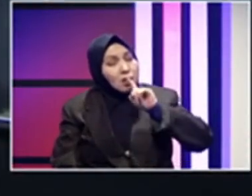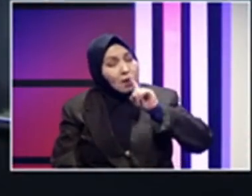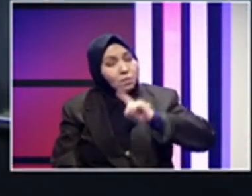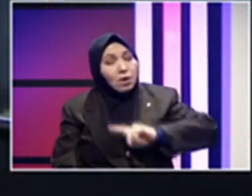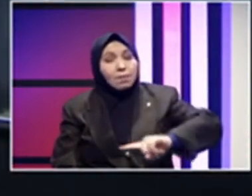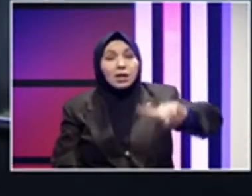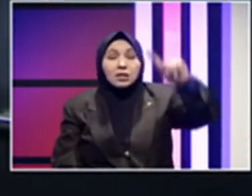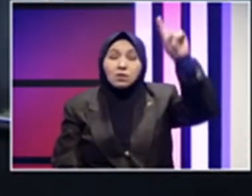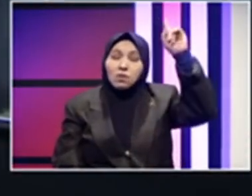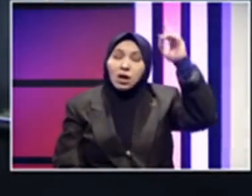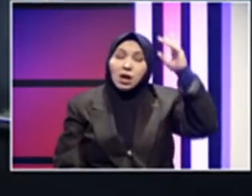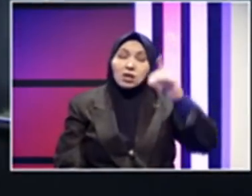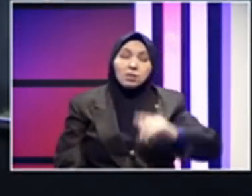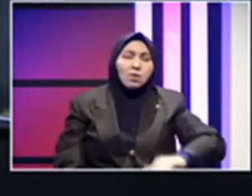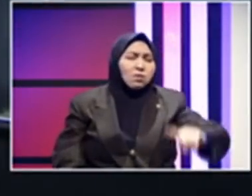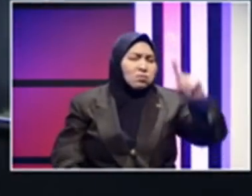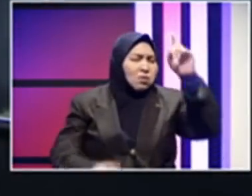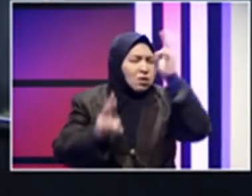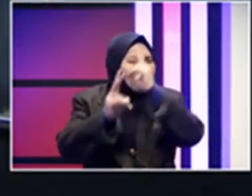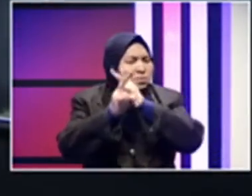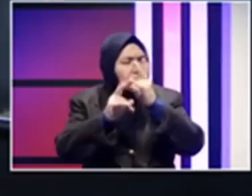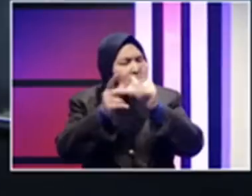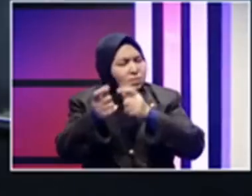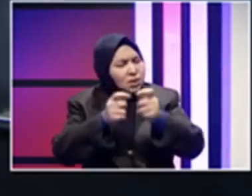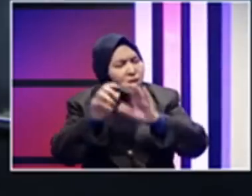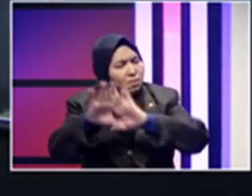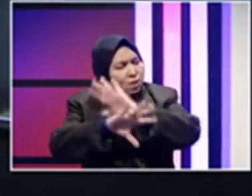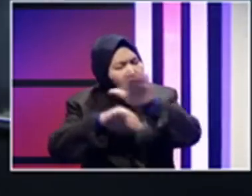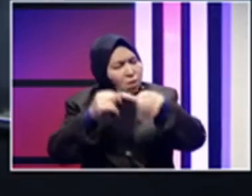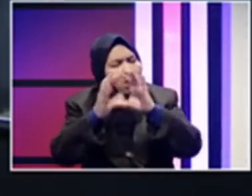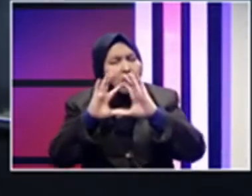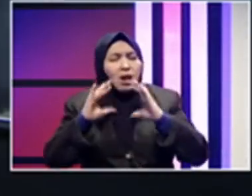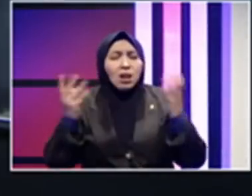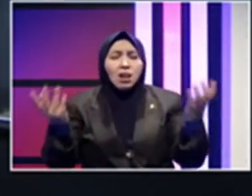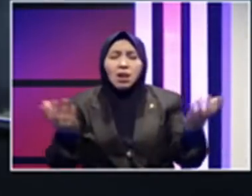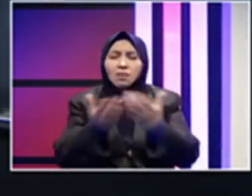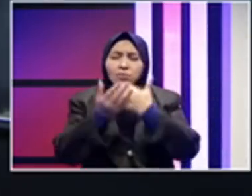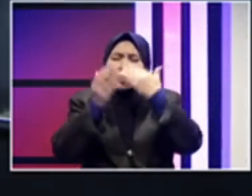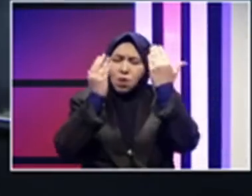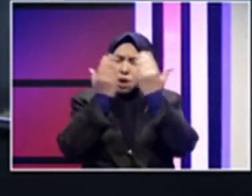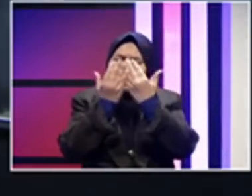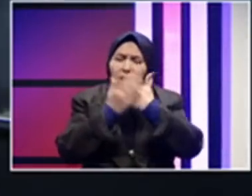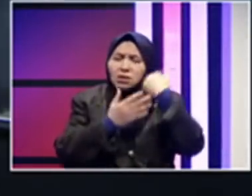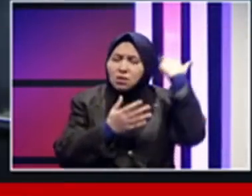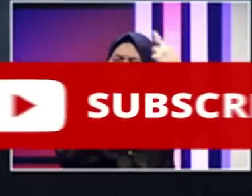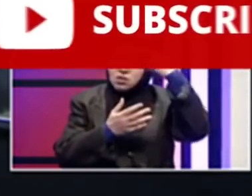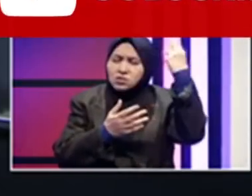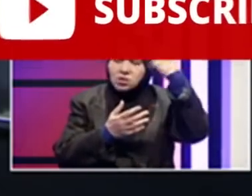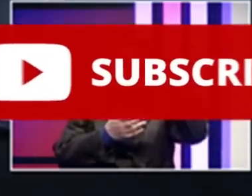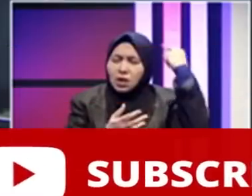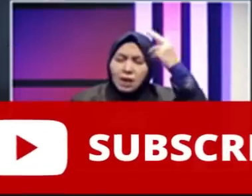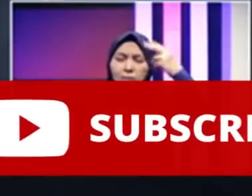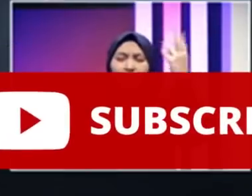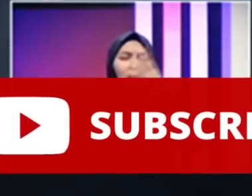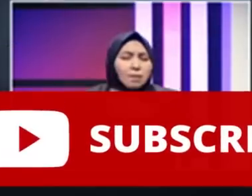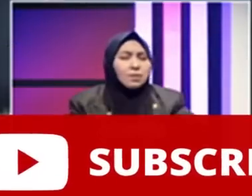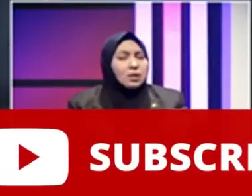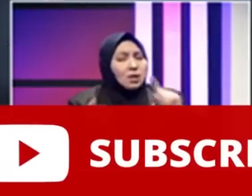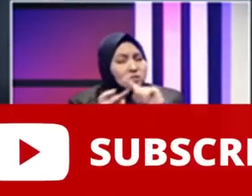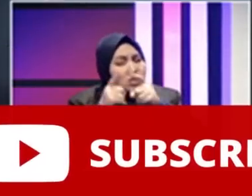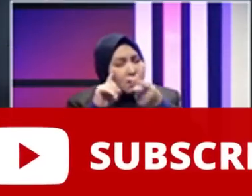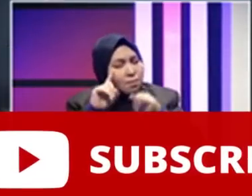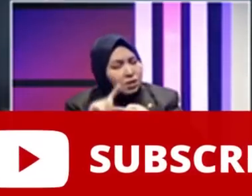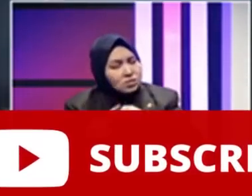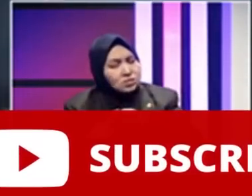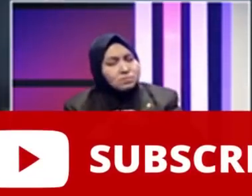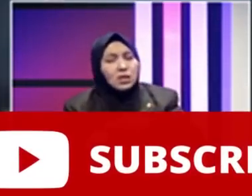Bismillahirrahmanirrahim. Alhamdulillahi Rabbil Alameen. Wassalatu wassalamu ala ashrafil anbiya wal mursaleen. Wa ala